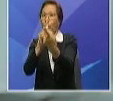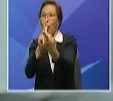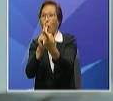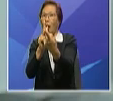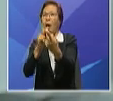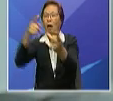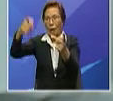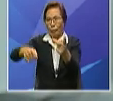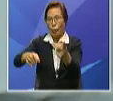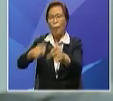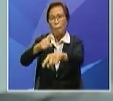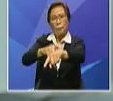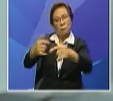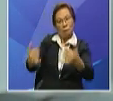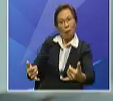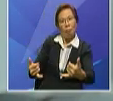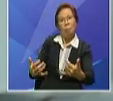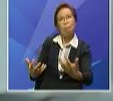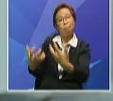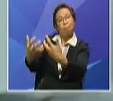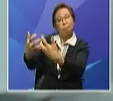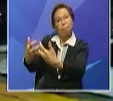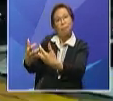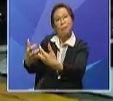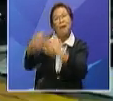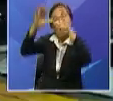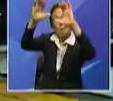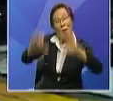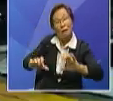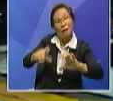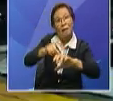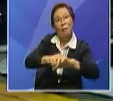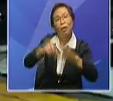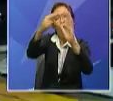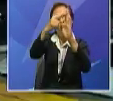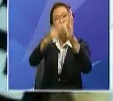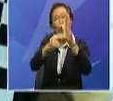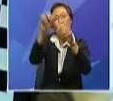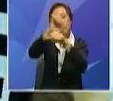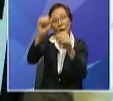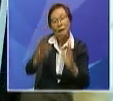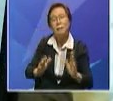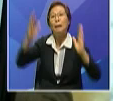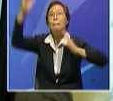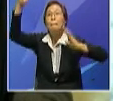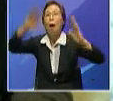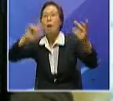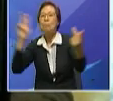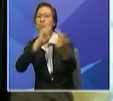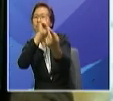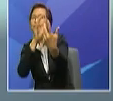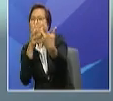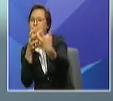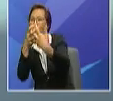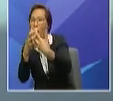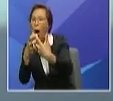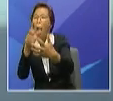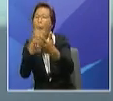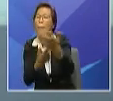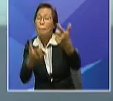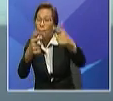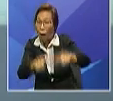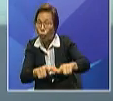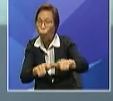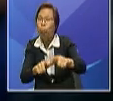keperluan masuk ini pendekatan ini akan memastikan undang-undang pembunuhan negara relevan dengan serius mousse